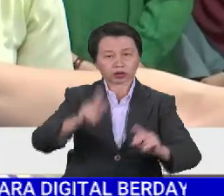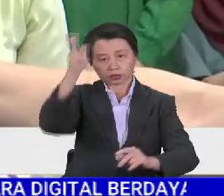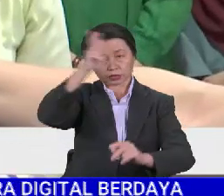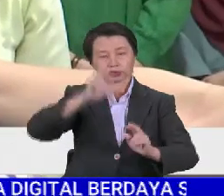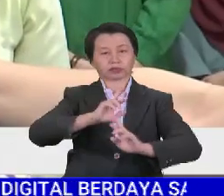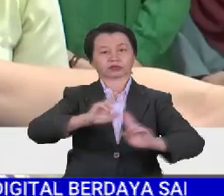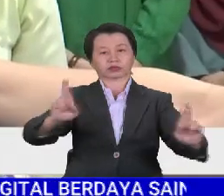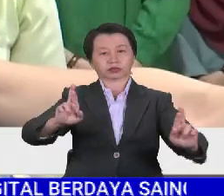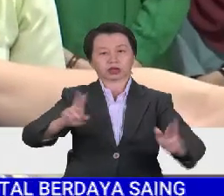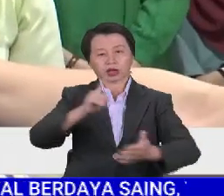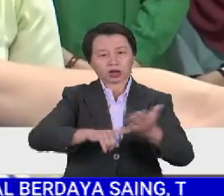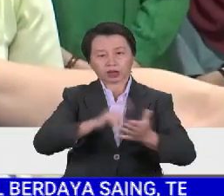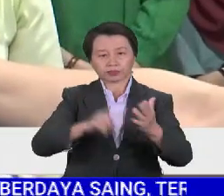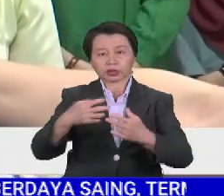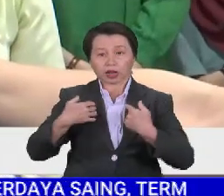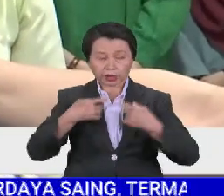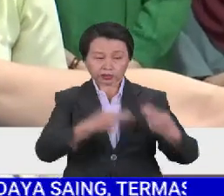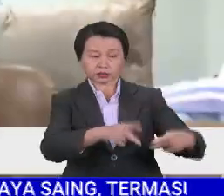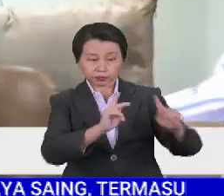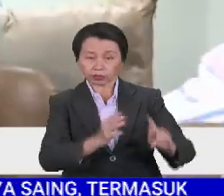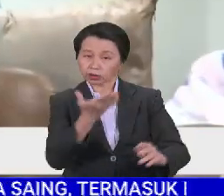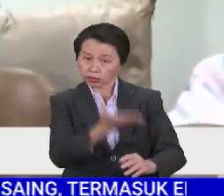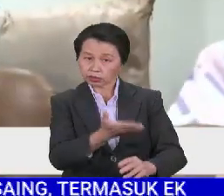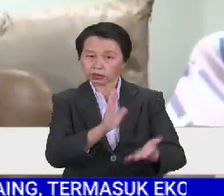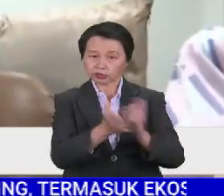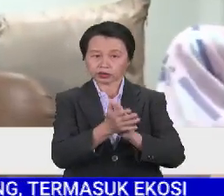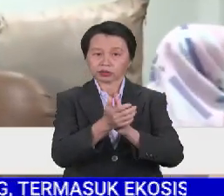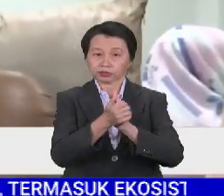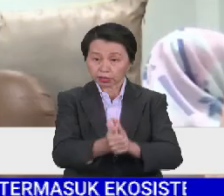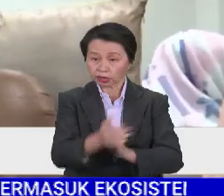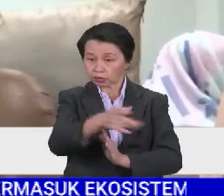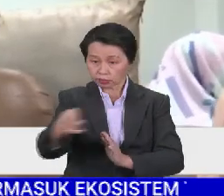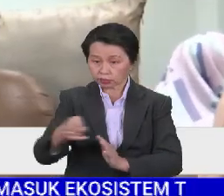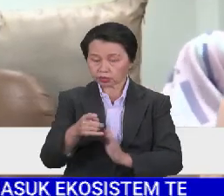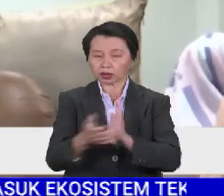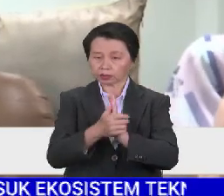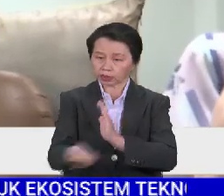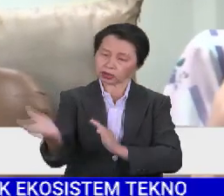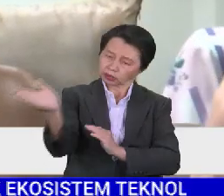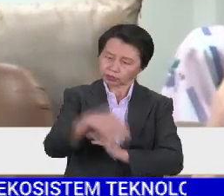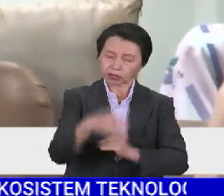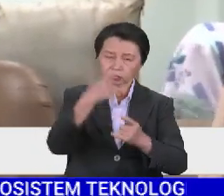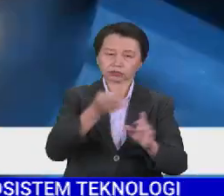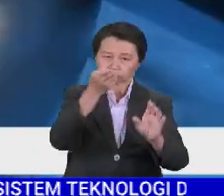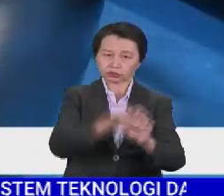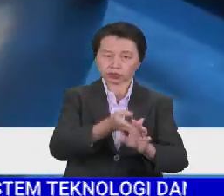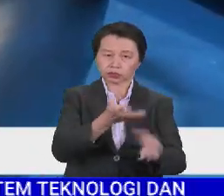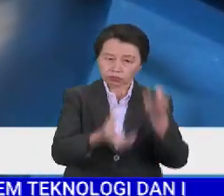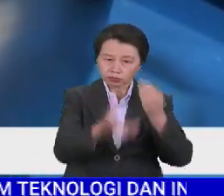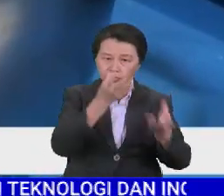apa saja yang peluang yang boleh menjadi kemahiran kepada mereka di kampung-kampung boleh mereka